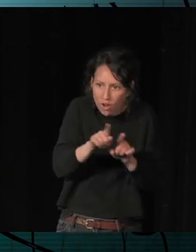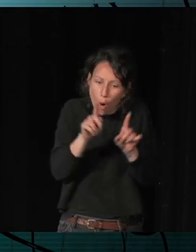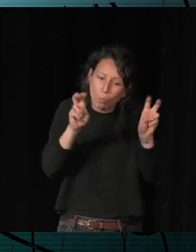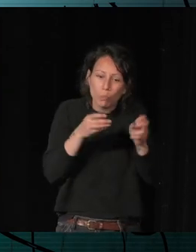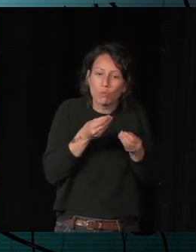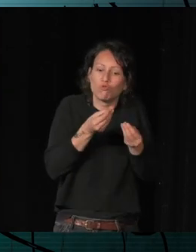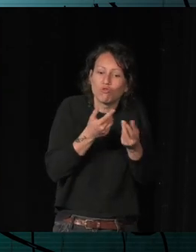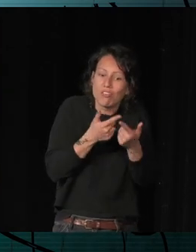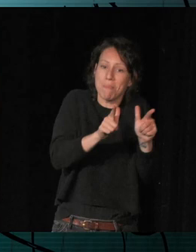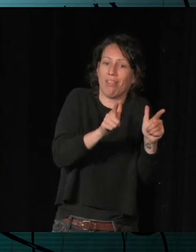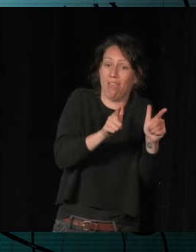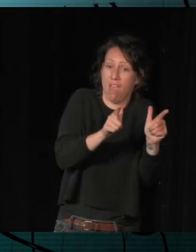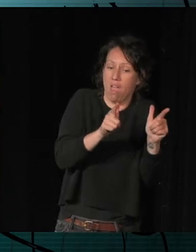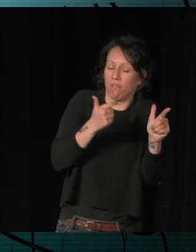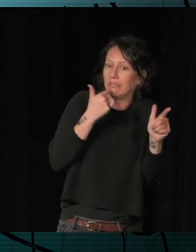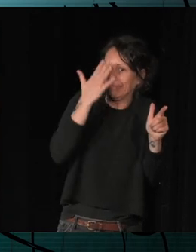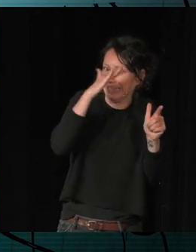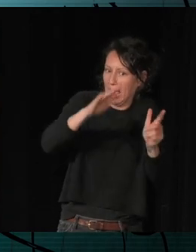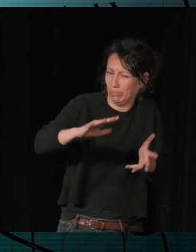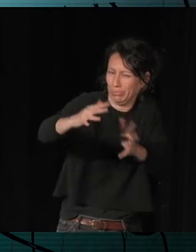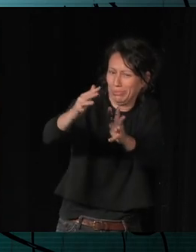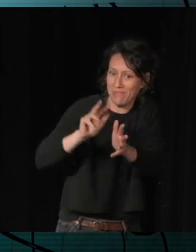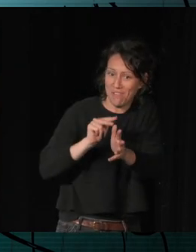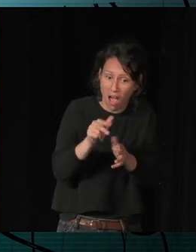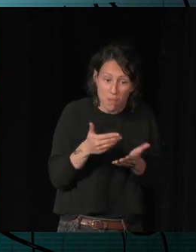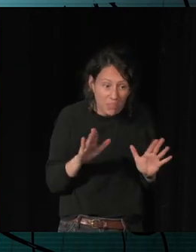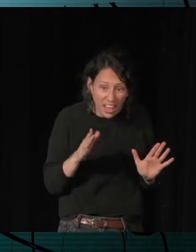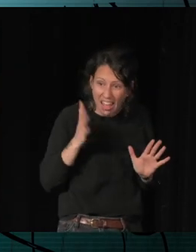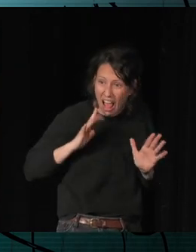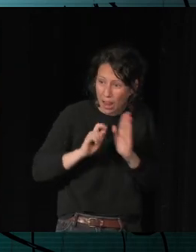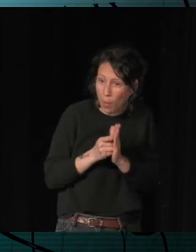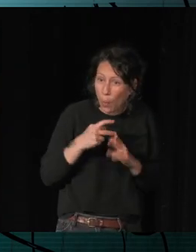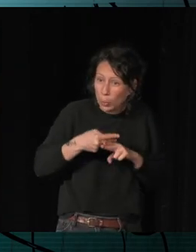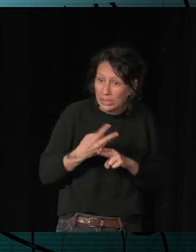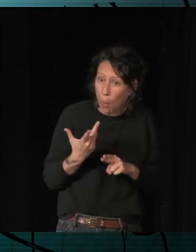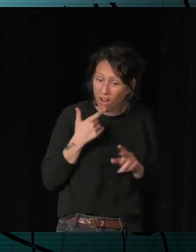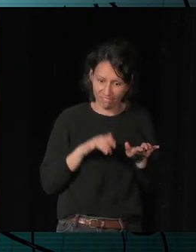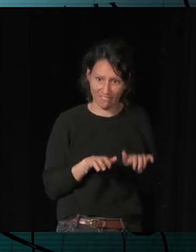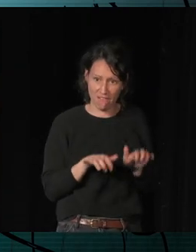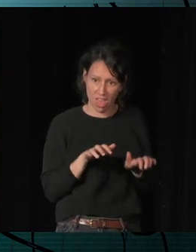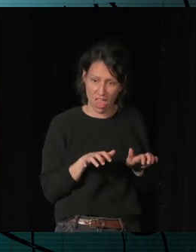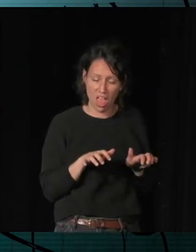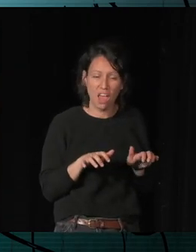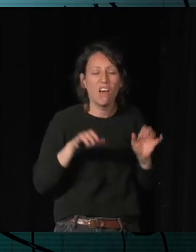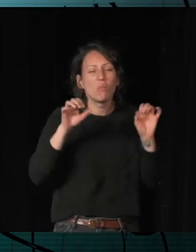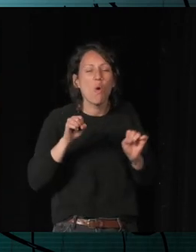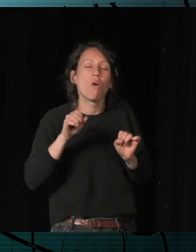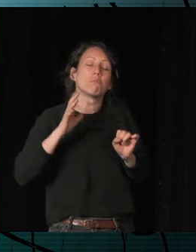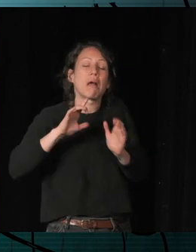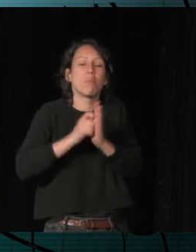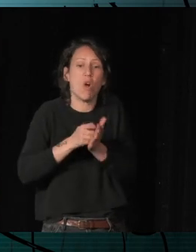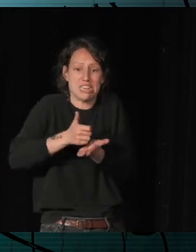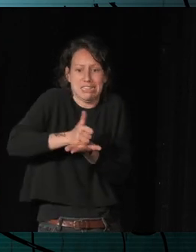futur euh mais il avait juste un clavier et bon il bien sûr il y avait quelques gros joystick de simulateur de vol mais qui étit tellement